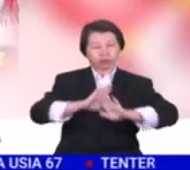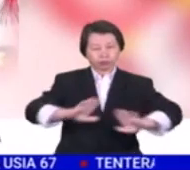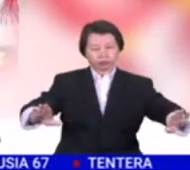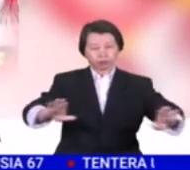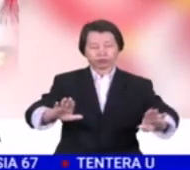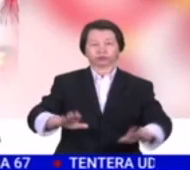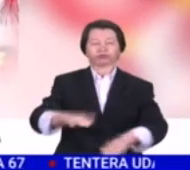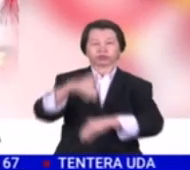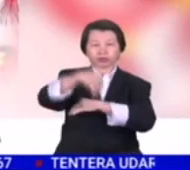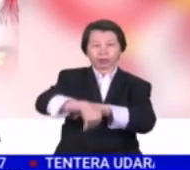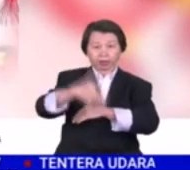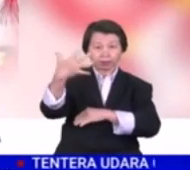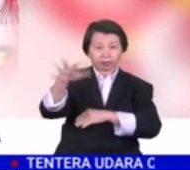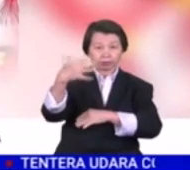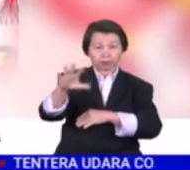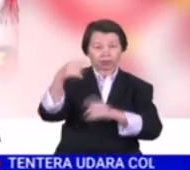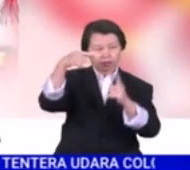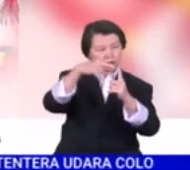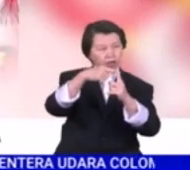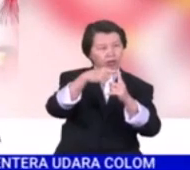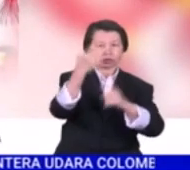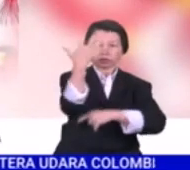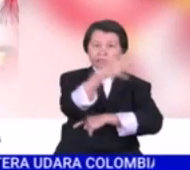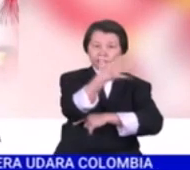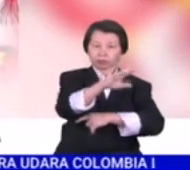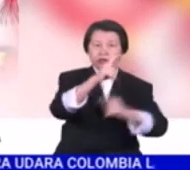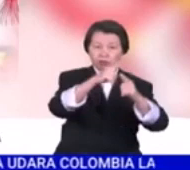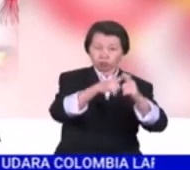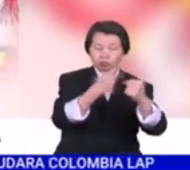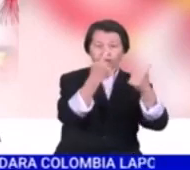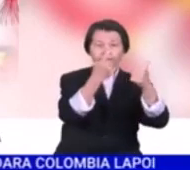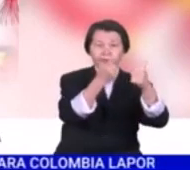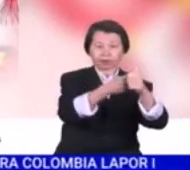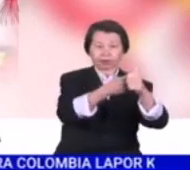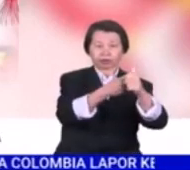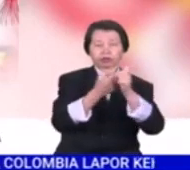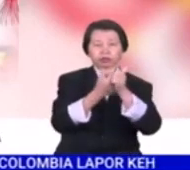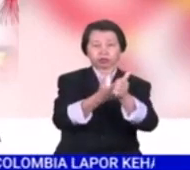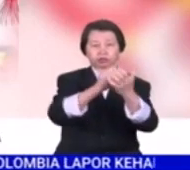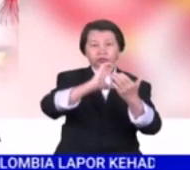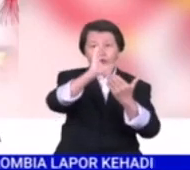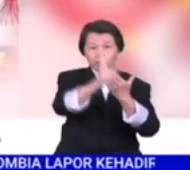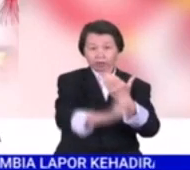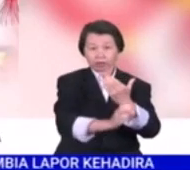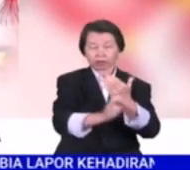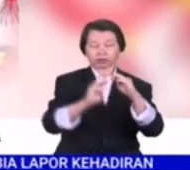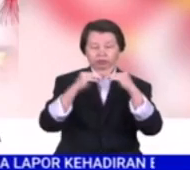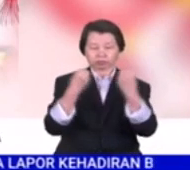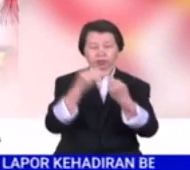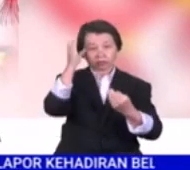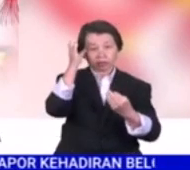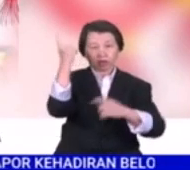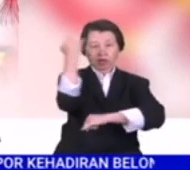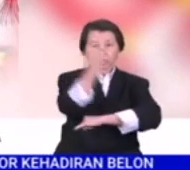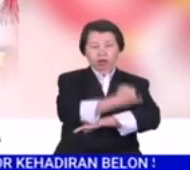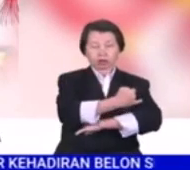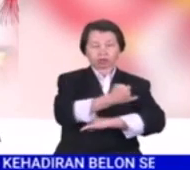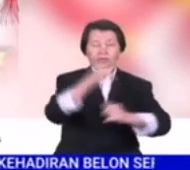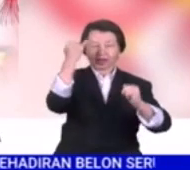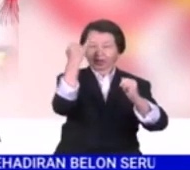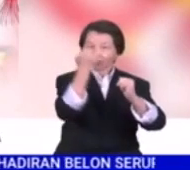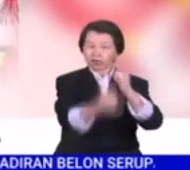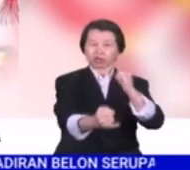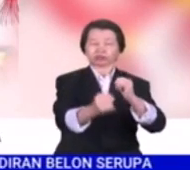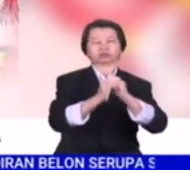Cap Gome disambut pada hari ke-15 pada bulan pertama mengikut kalender masyarakat Cina, menandakan hari terakhir perayaan